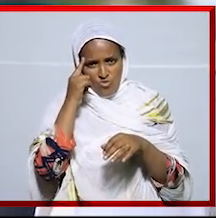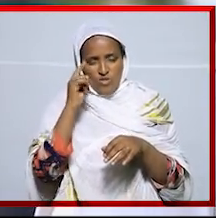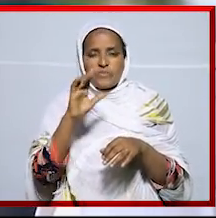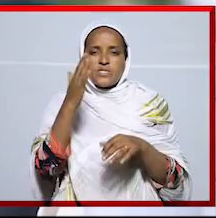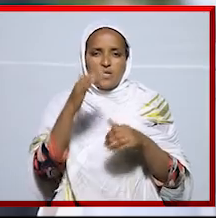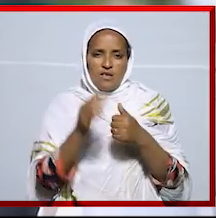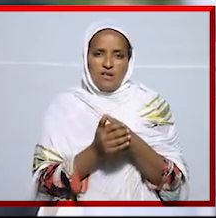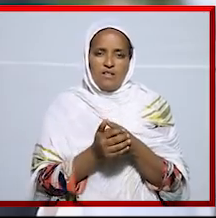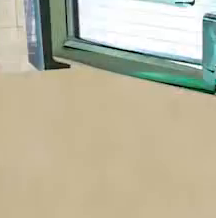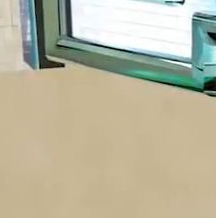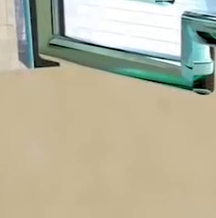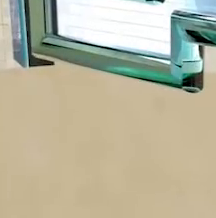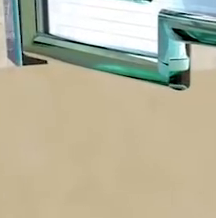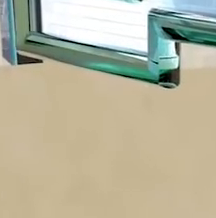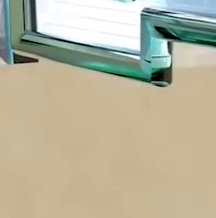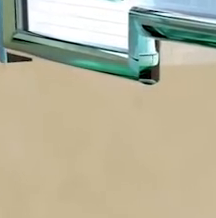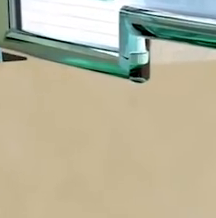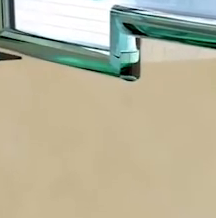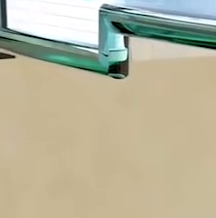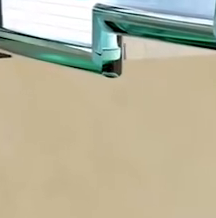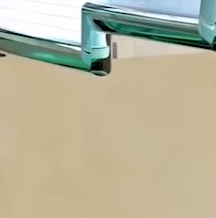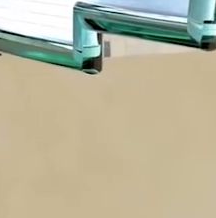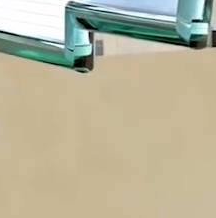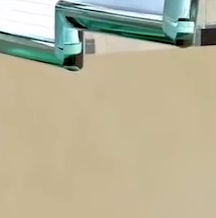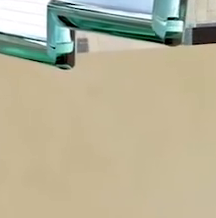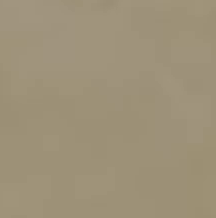ታስቦ ይመስለኛል።